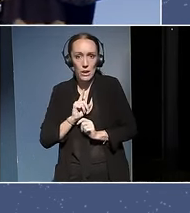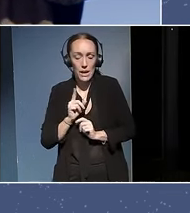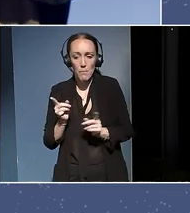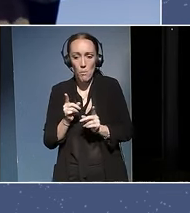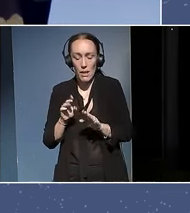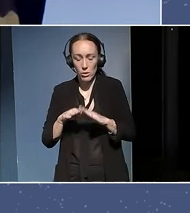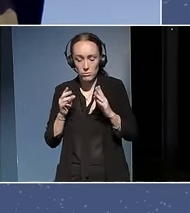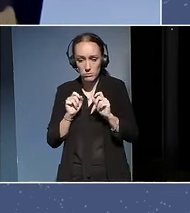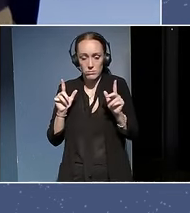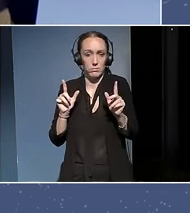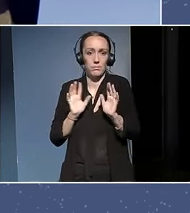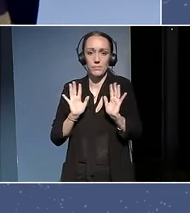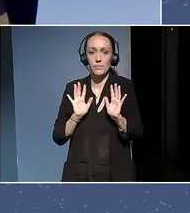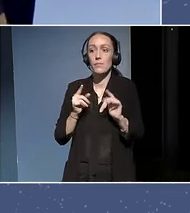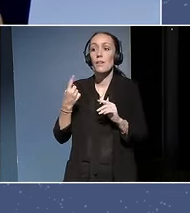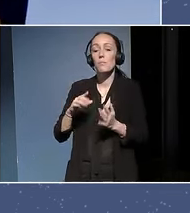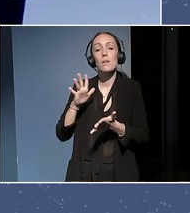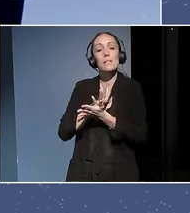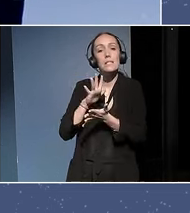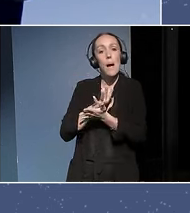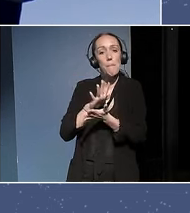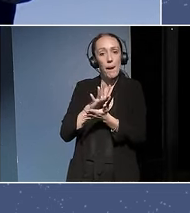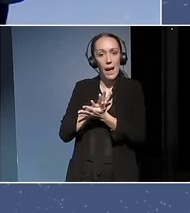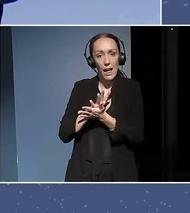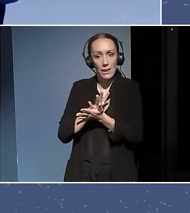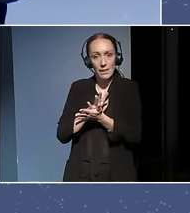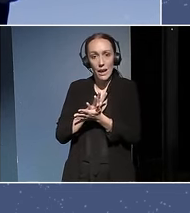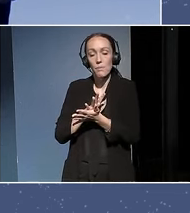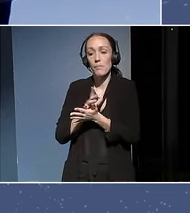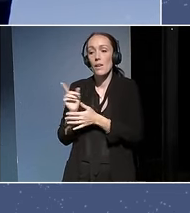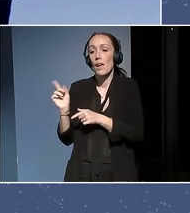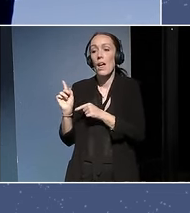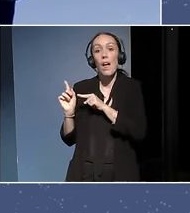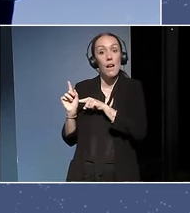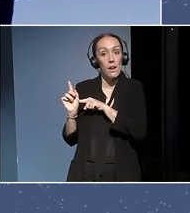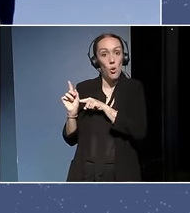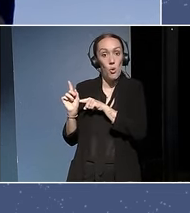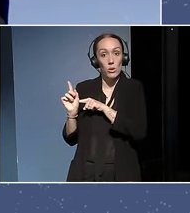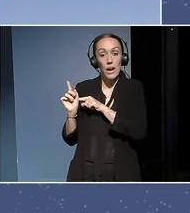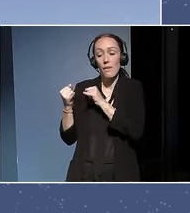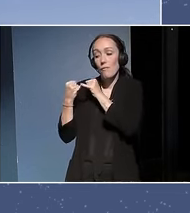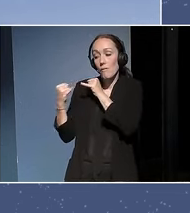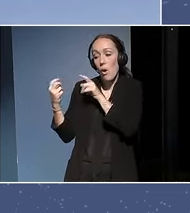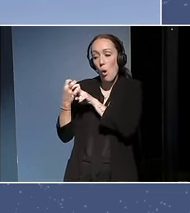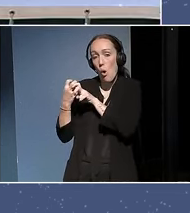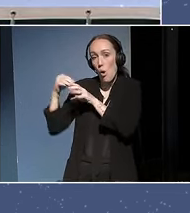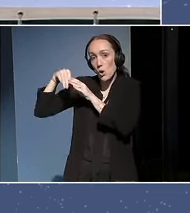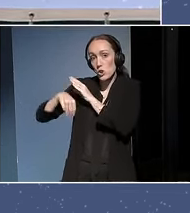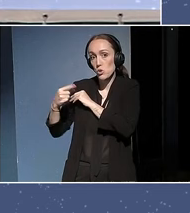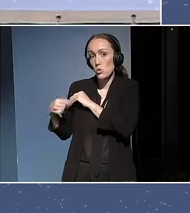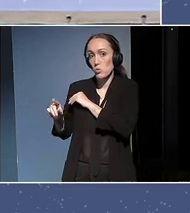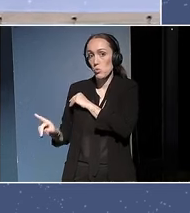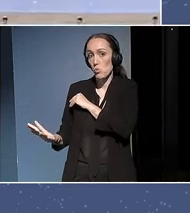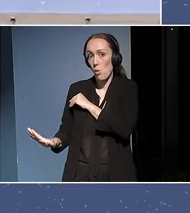Questa è una stampa 3D di una vertebra del coda del neo tipo E cosa c'è in